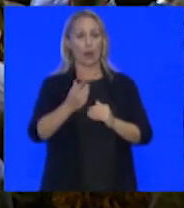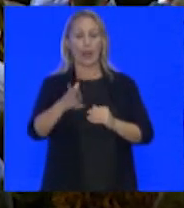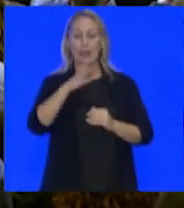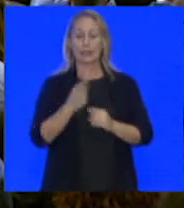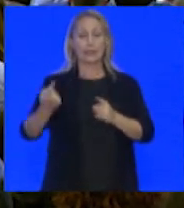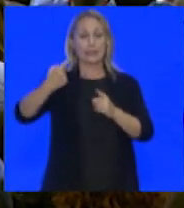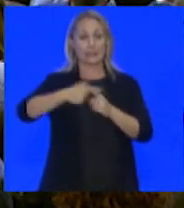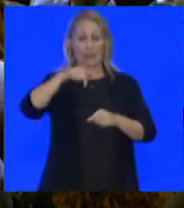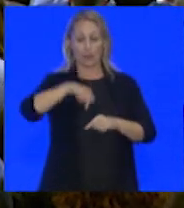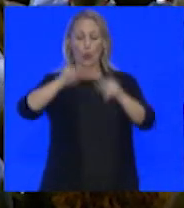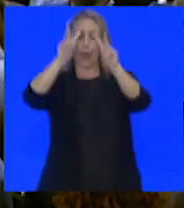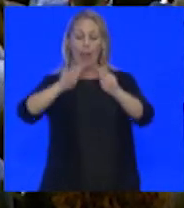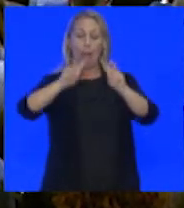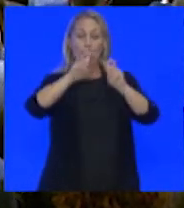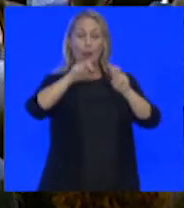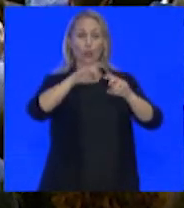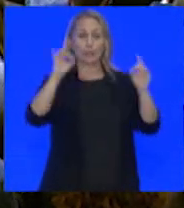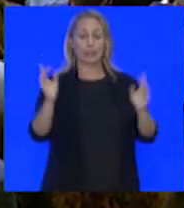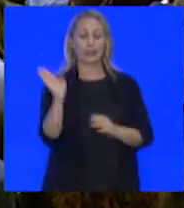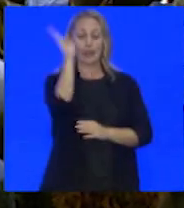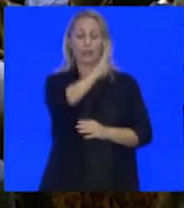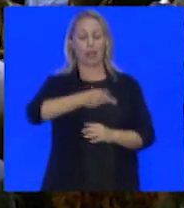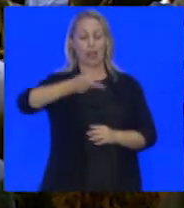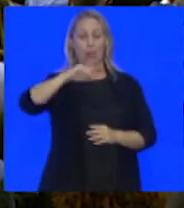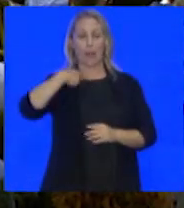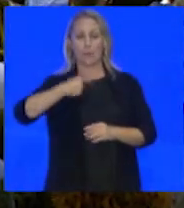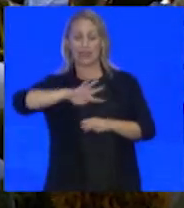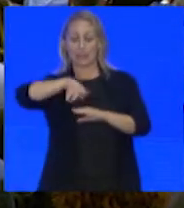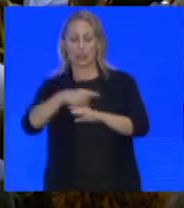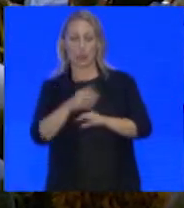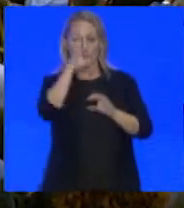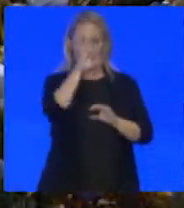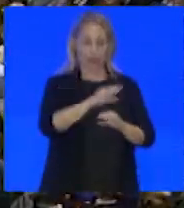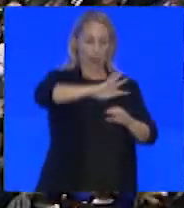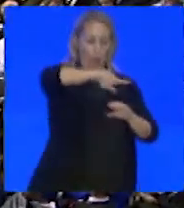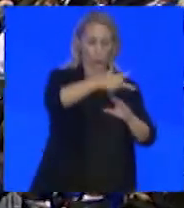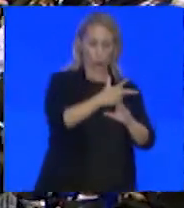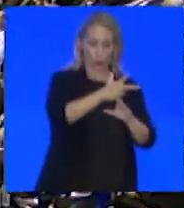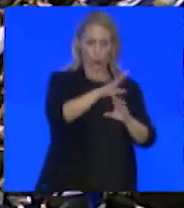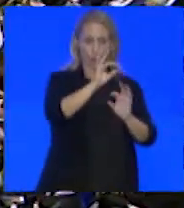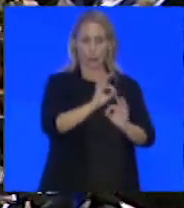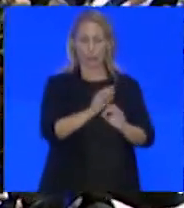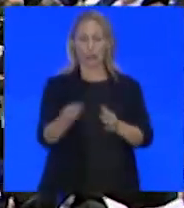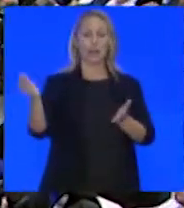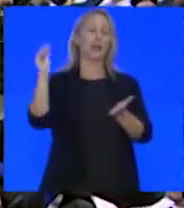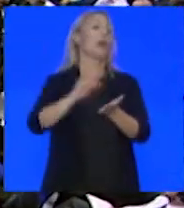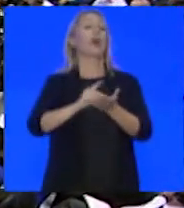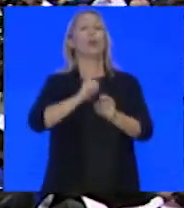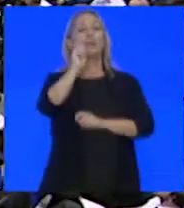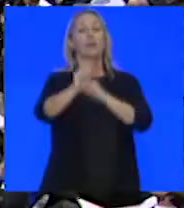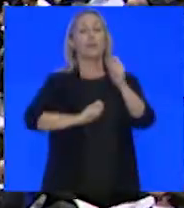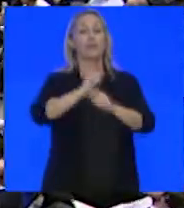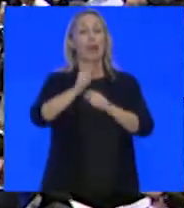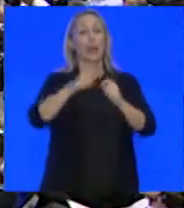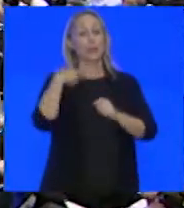της αδήλωτης εργασίας και κάθε παράβαση της εργατικής νομοθεσίας. Και από την άλλη μεριά, ιδρύεται και Λευκό